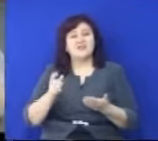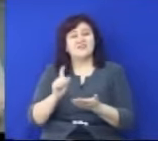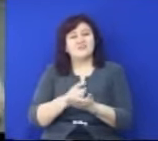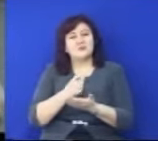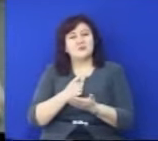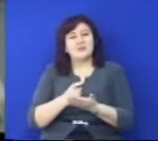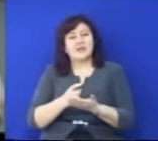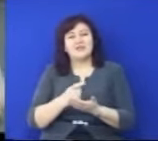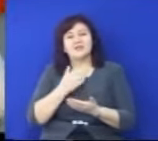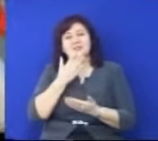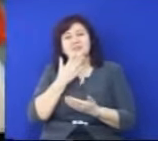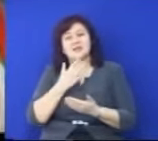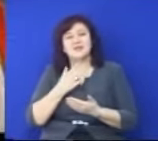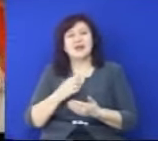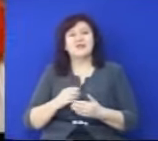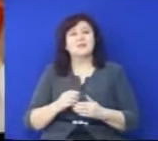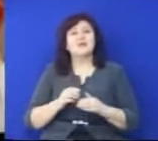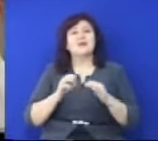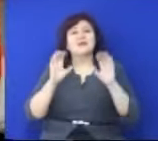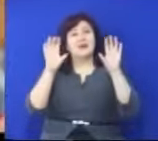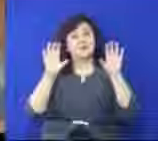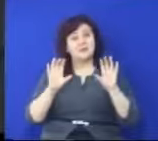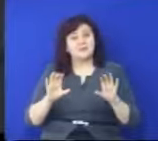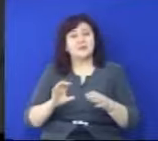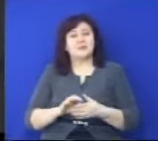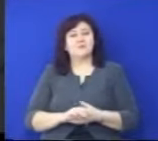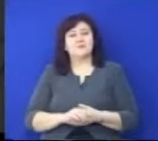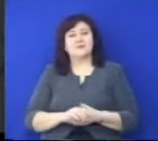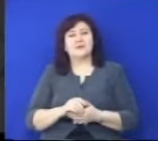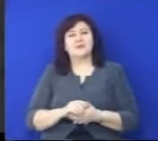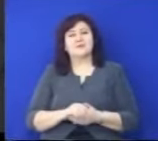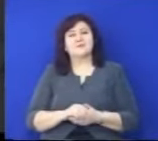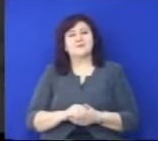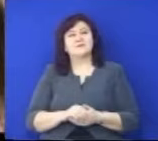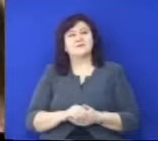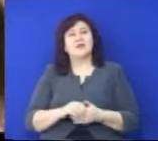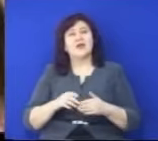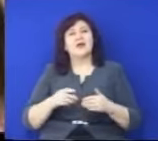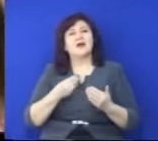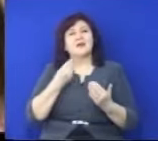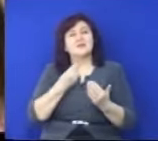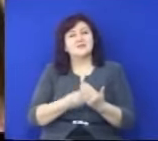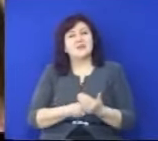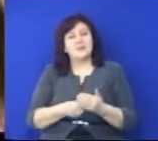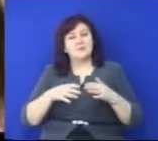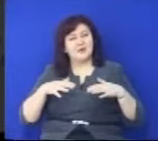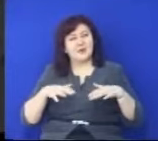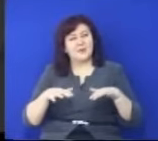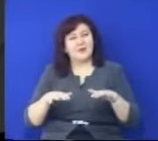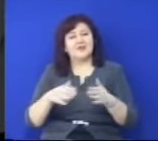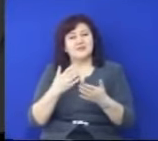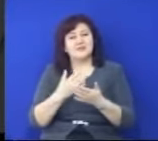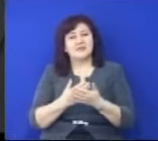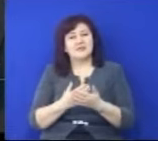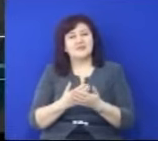соңында қатысушылар арнайы дипломдармен марапатталды. Шараның мақсаты бала біздің болашағымыз. Жаһандану заманындағы